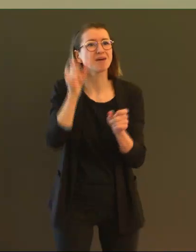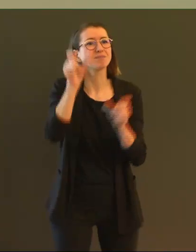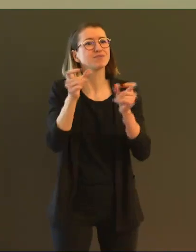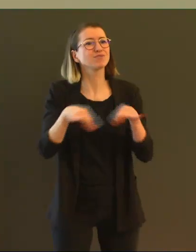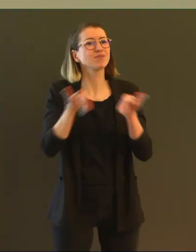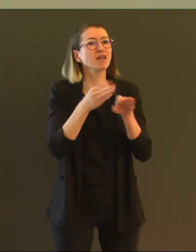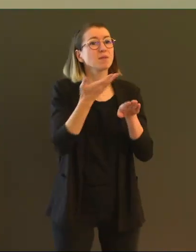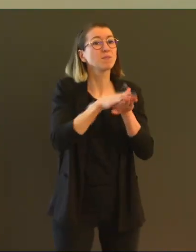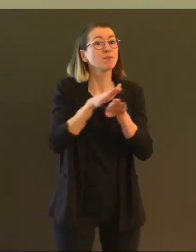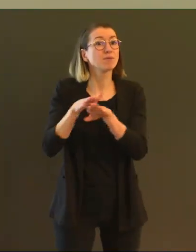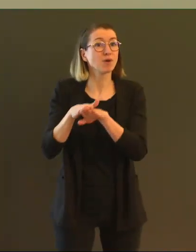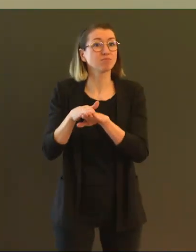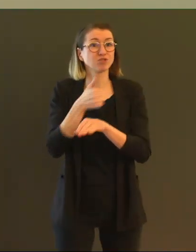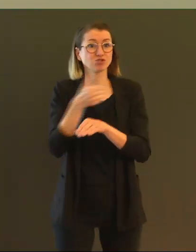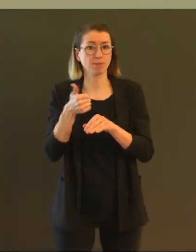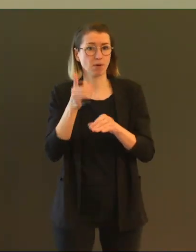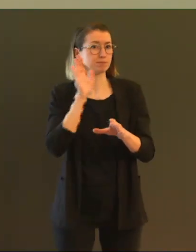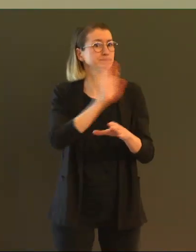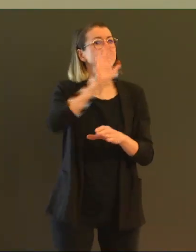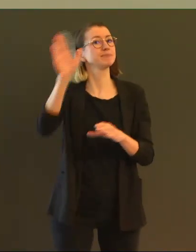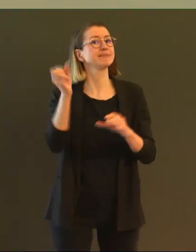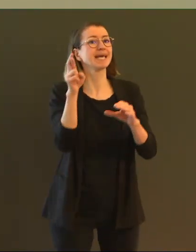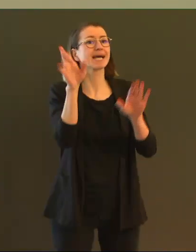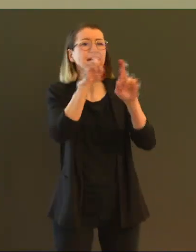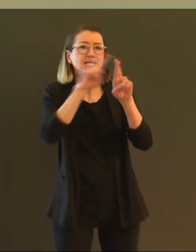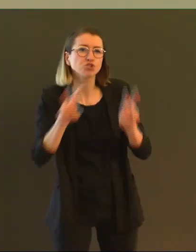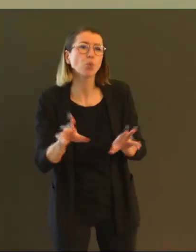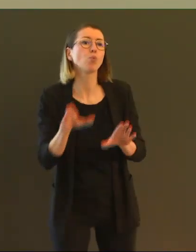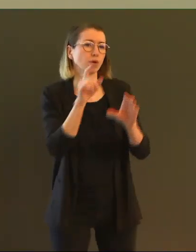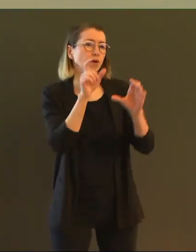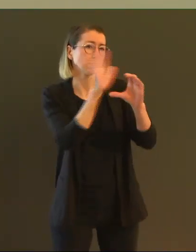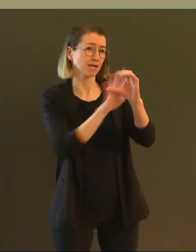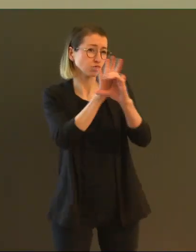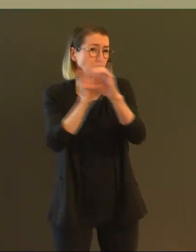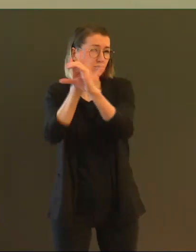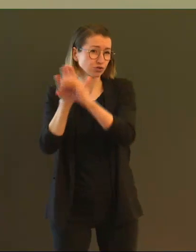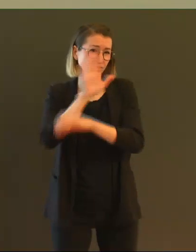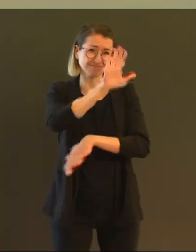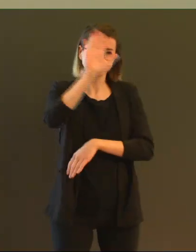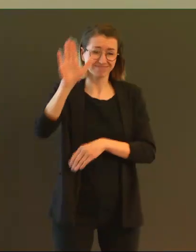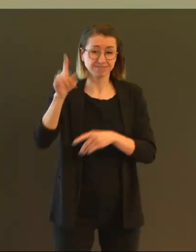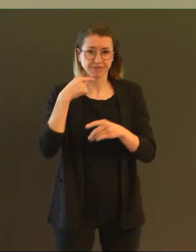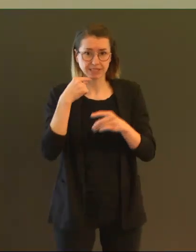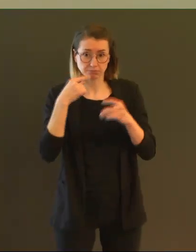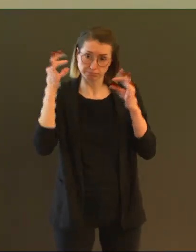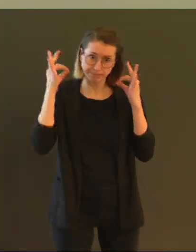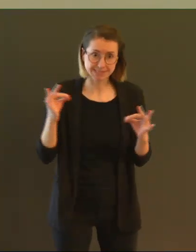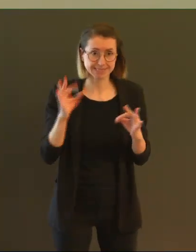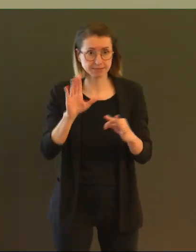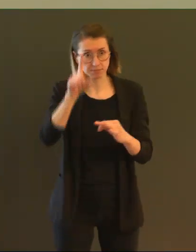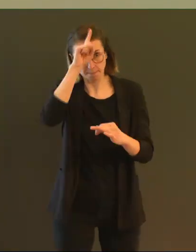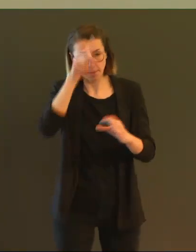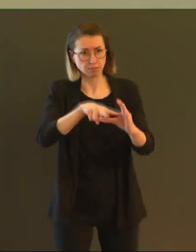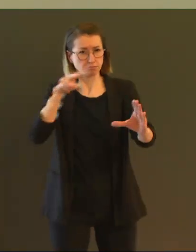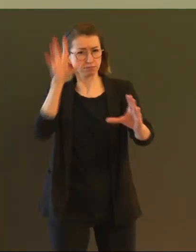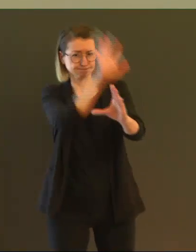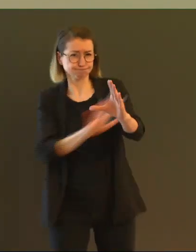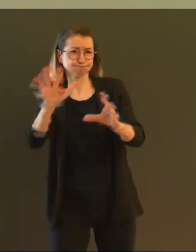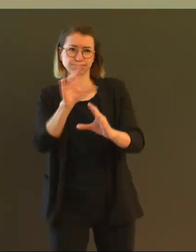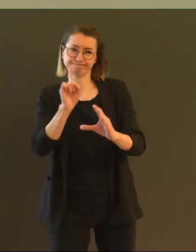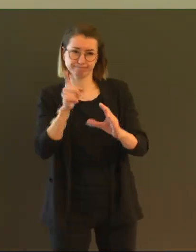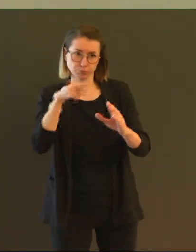difficilement voir exactement quelle est la situation en Allemagne. Pour mettre en perspective cette surmortalité par rapport à ce qui